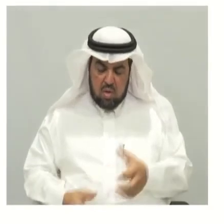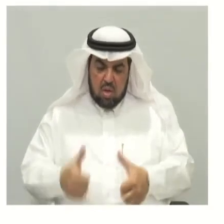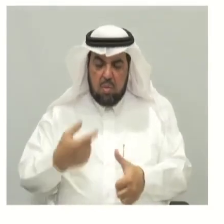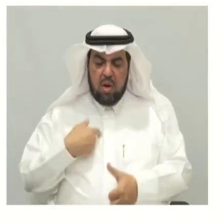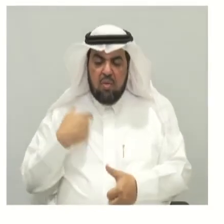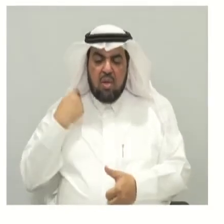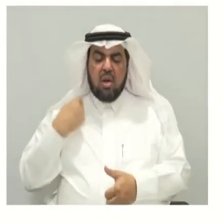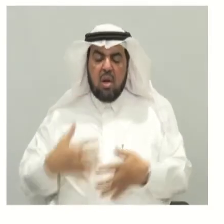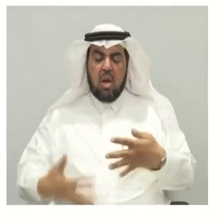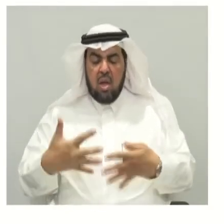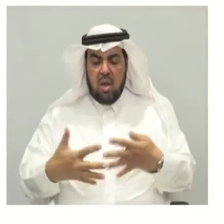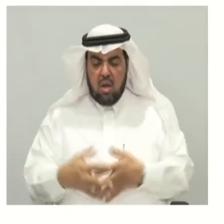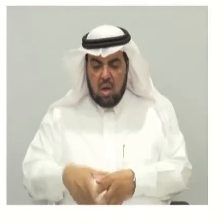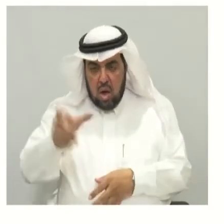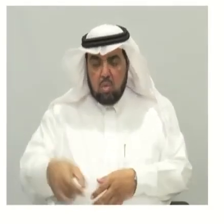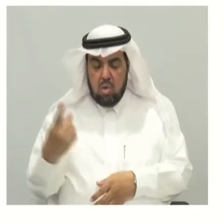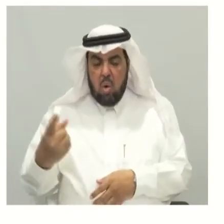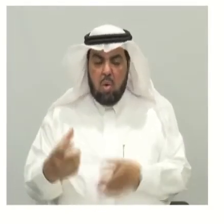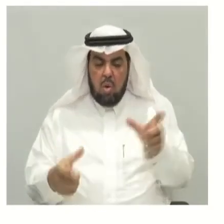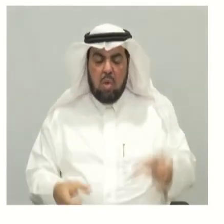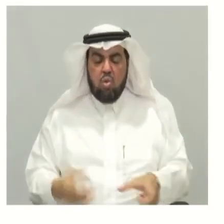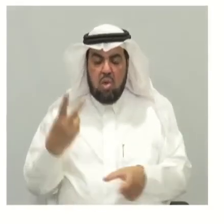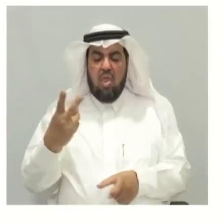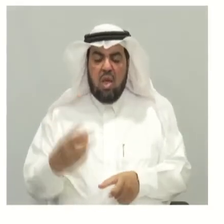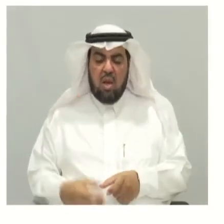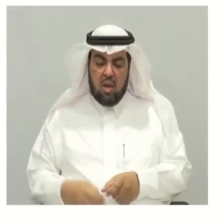نفسك. عناصر غازية أو صلبة هشة،